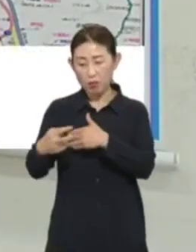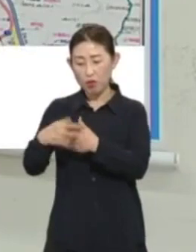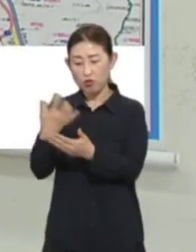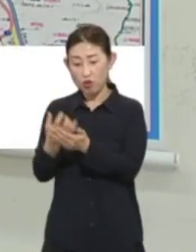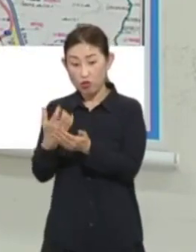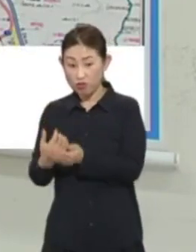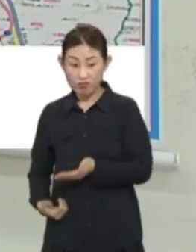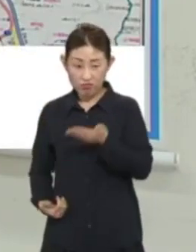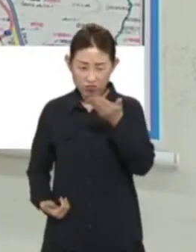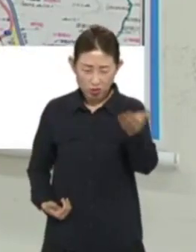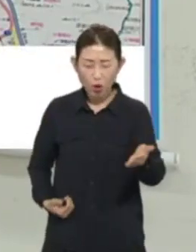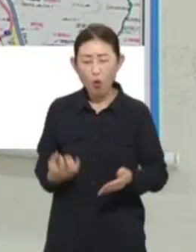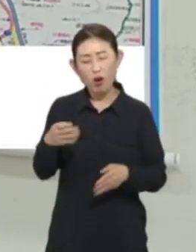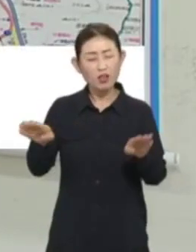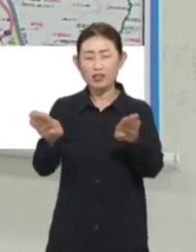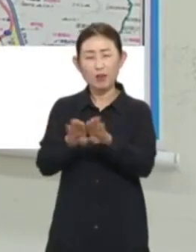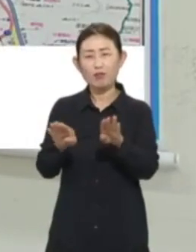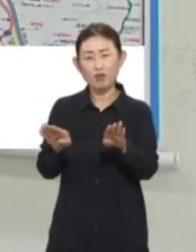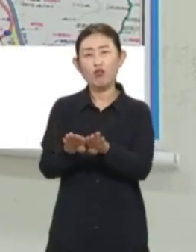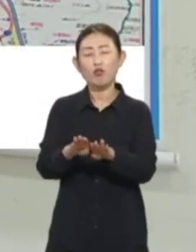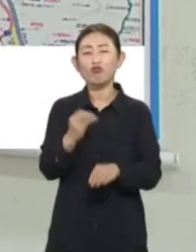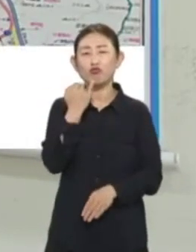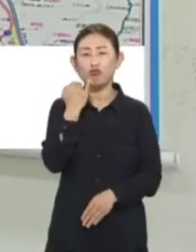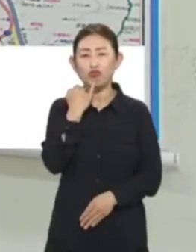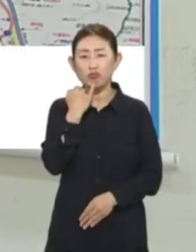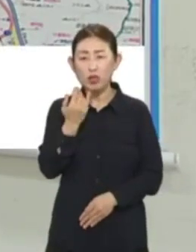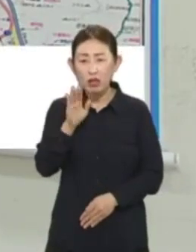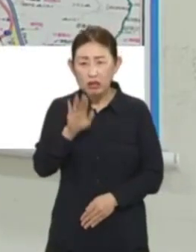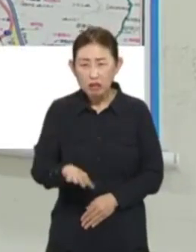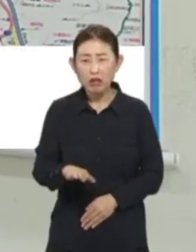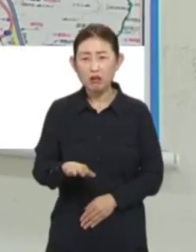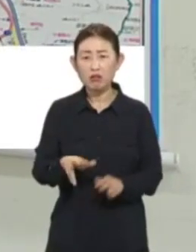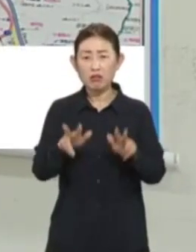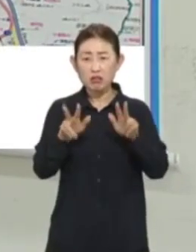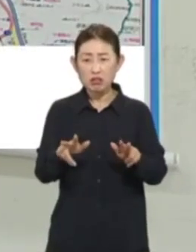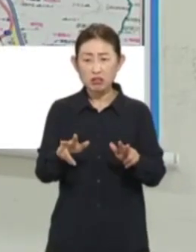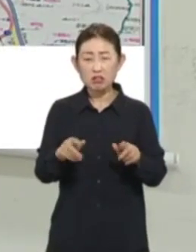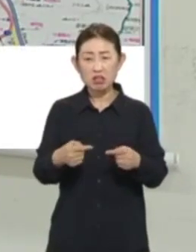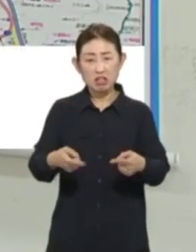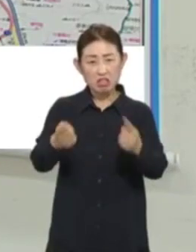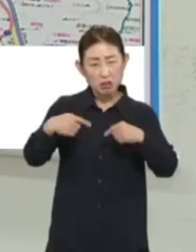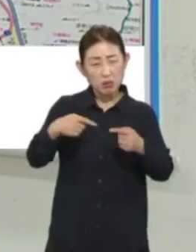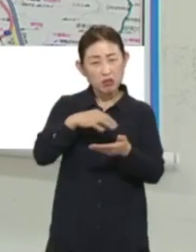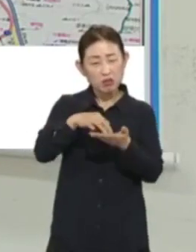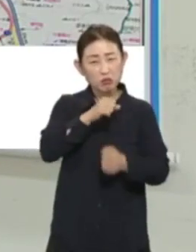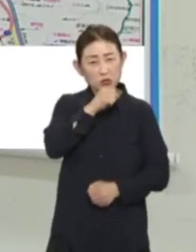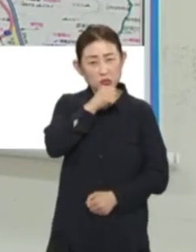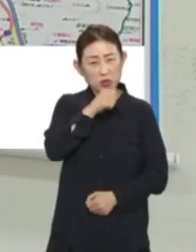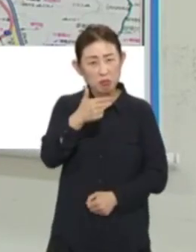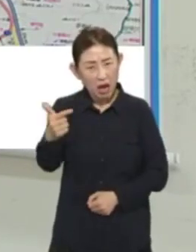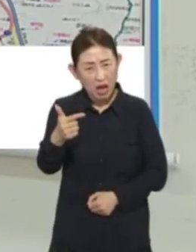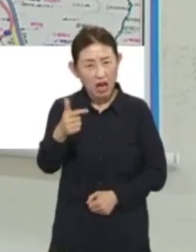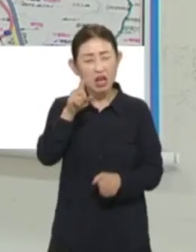분들은 열애토록 되어 있습니다. 그럼에도 불구하고 체력 참여율을 높인다는 취지 아래